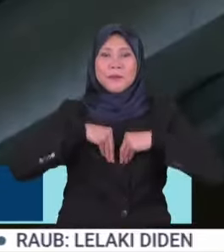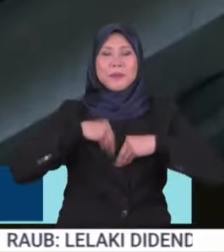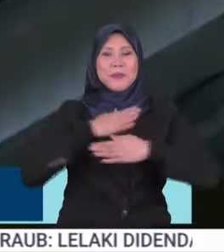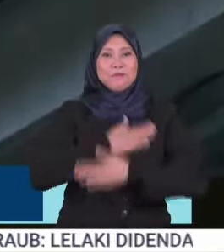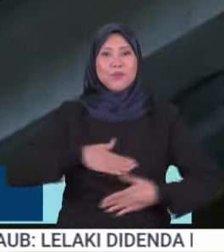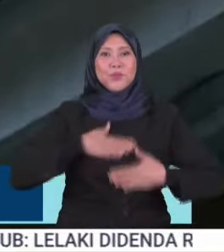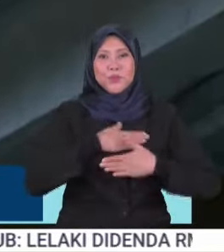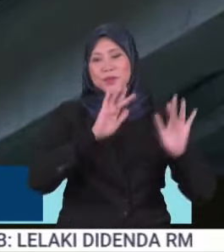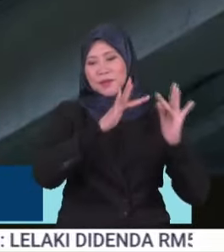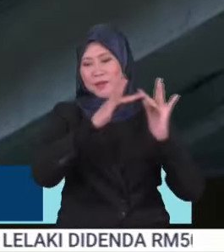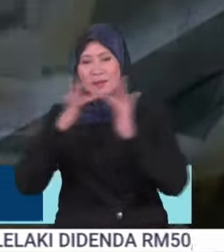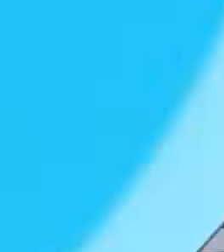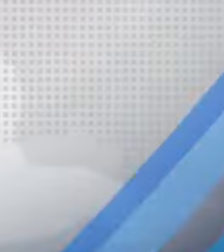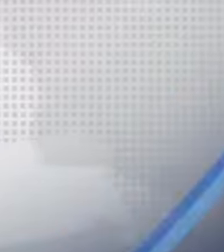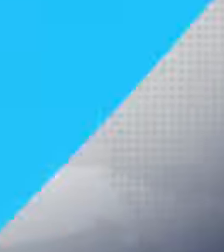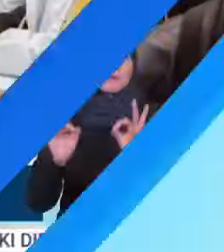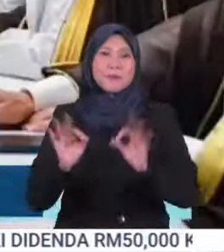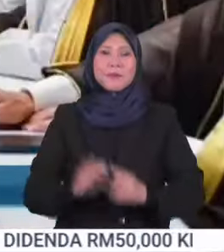yang stabil.